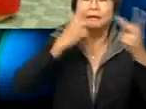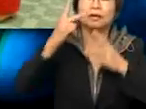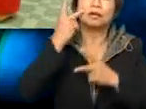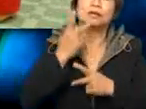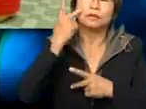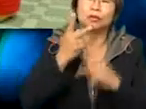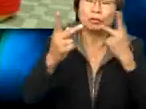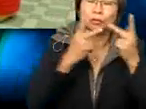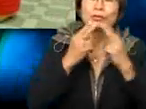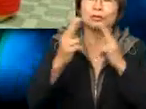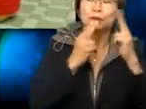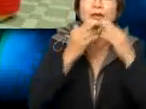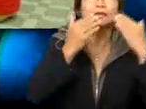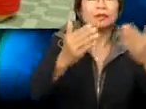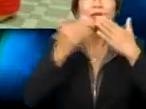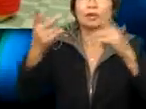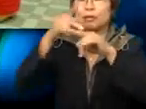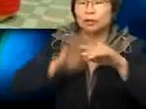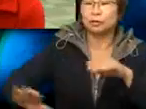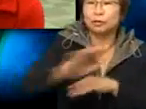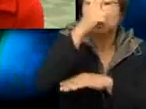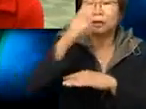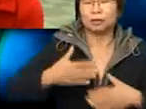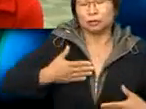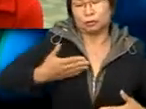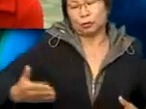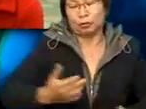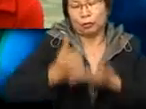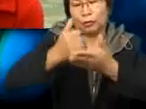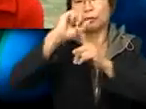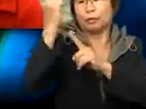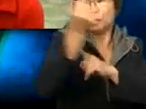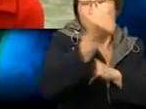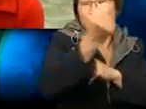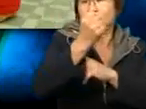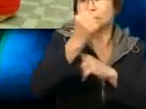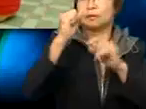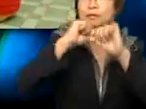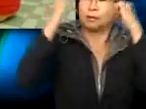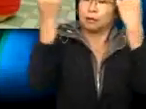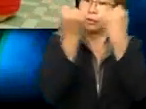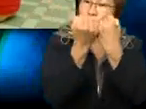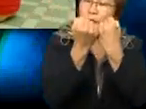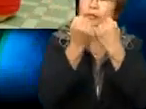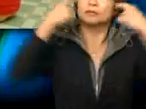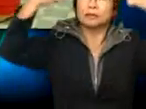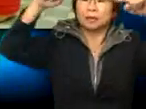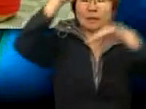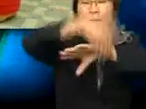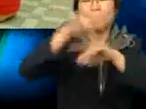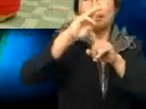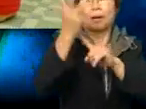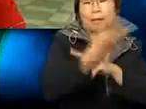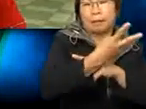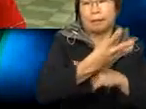Kati ucapkan berbanyak-banyak terima kasih kepada kamu semua kerana sudi membantu Persatuan Kati menjayakan malam amal